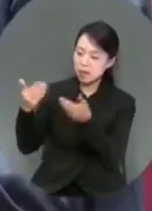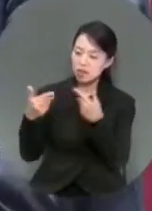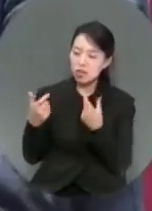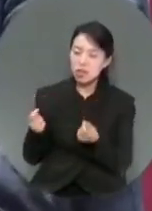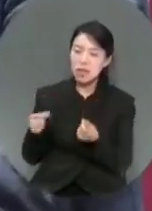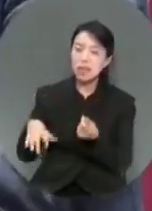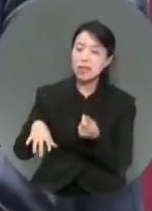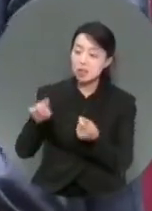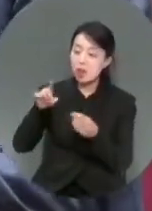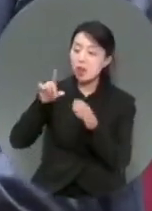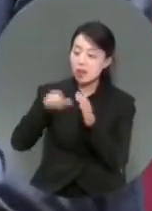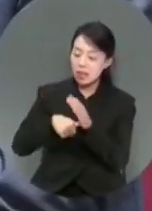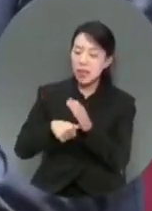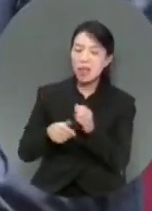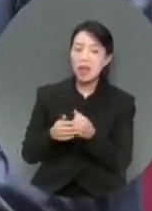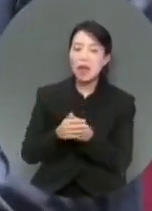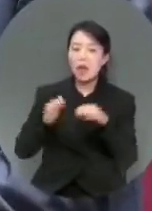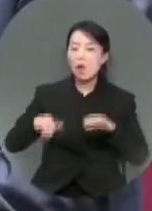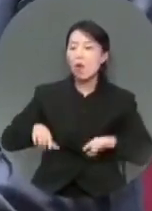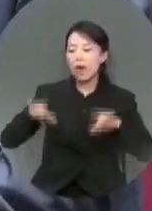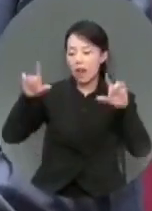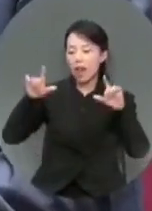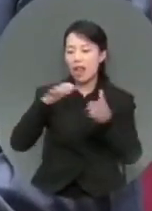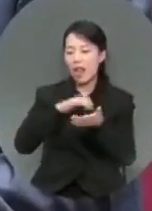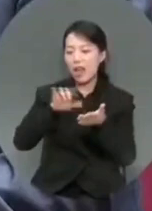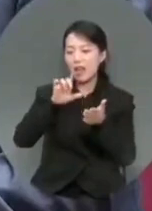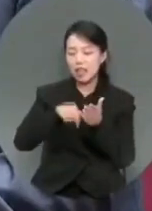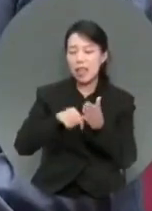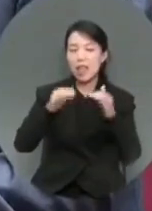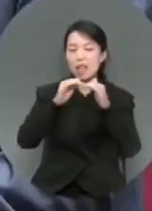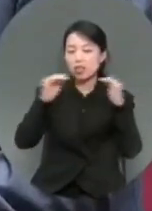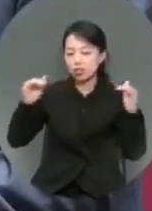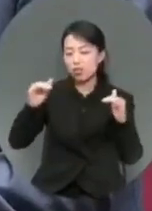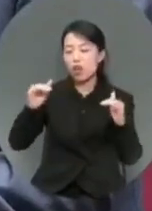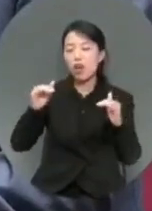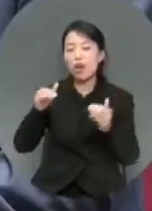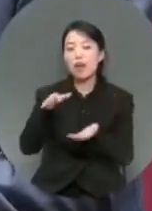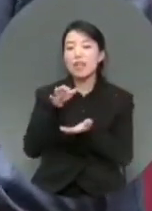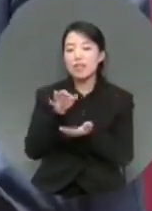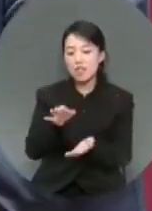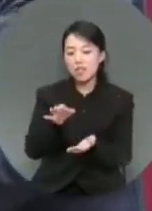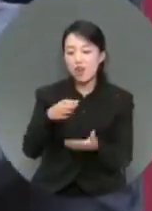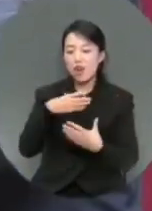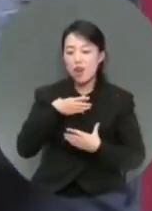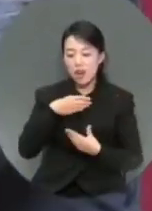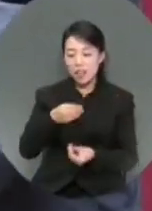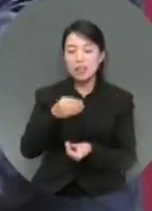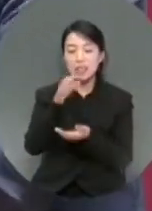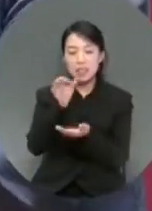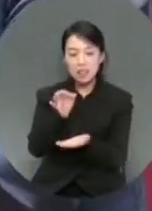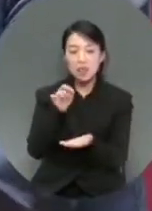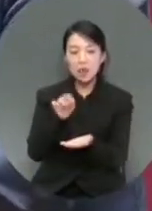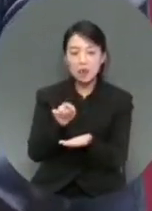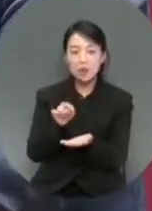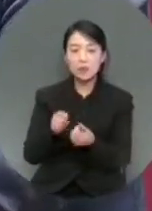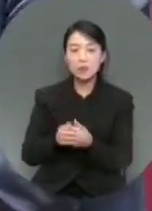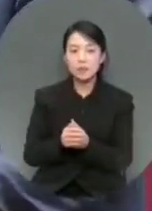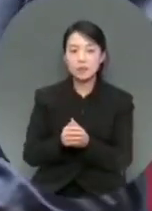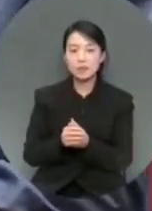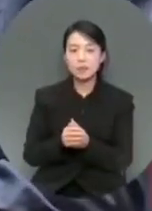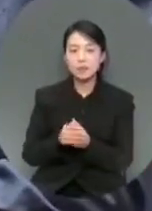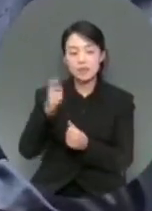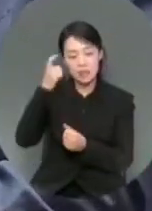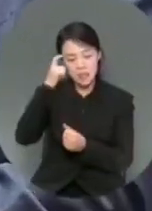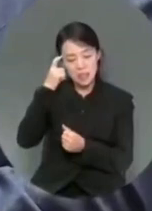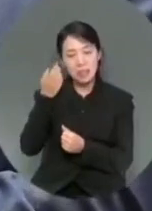때 그러면 금년에 예산할 때 균형 재정, 건전 재정이 제일 이 상징적인 게 균형 재정이니까 균형 재정도 생각을